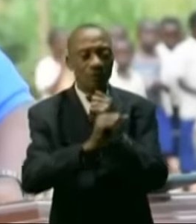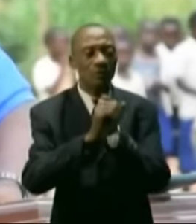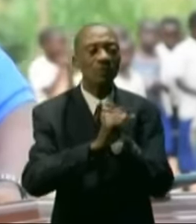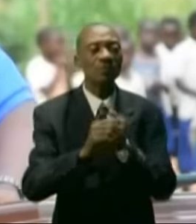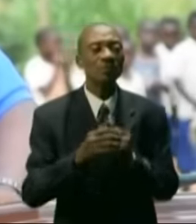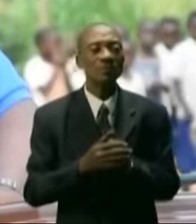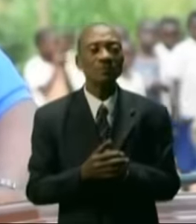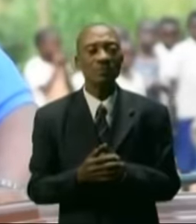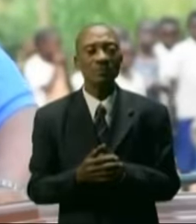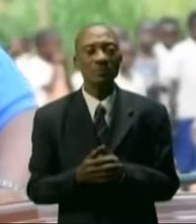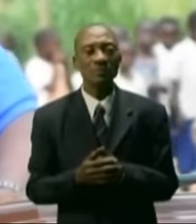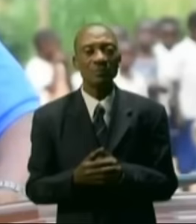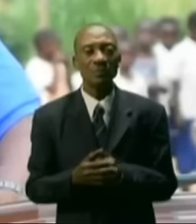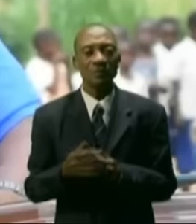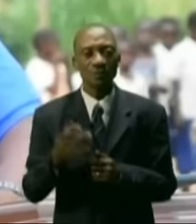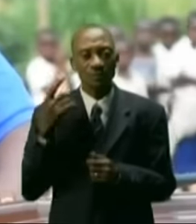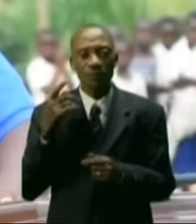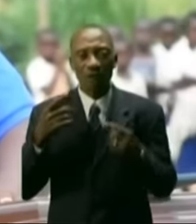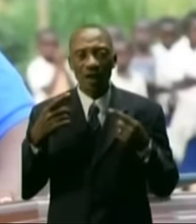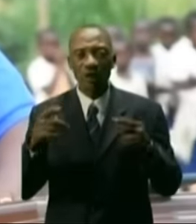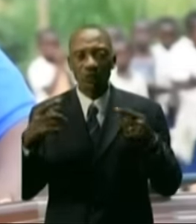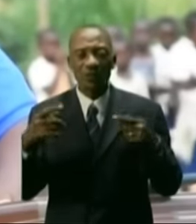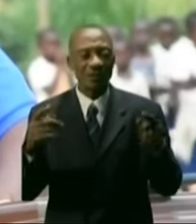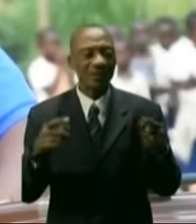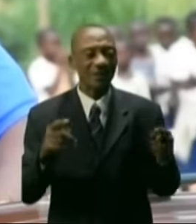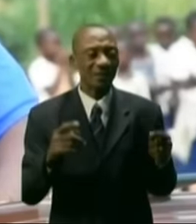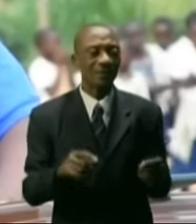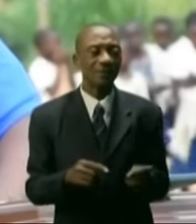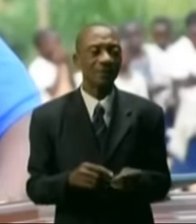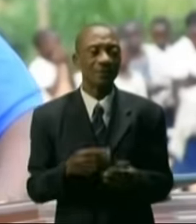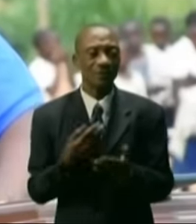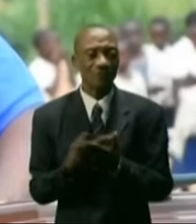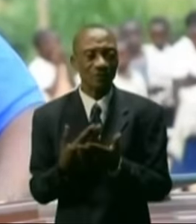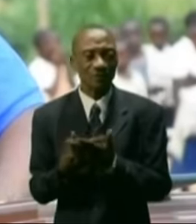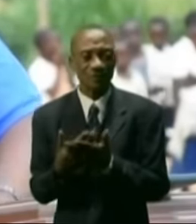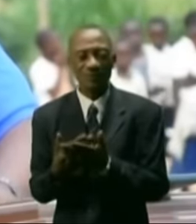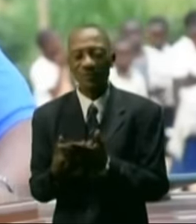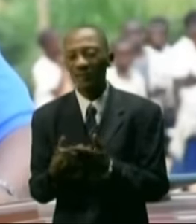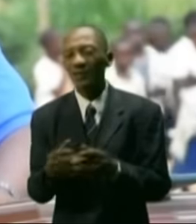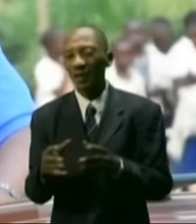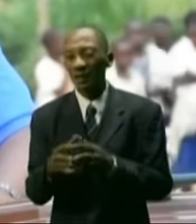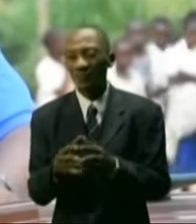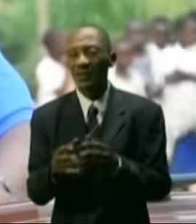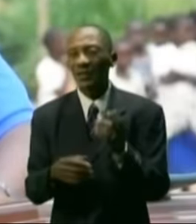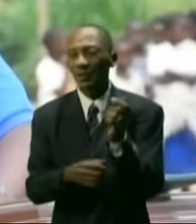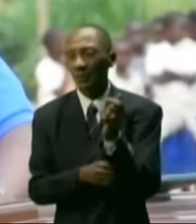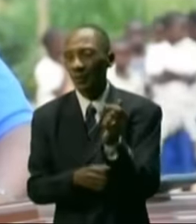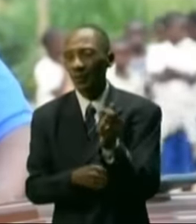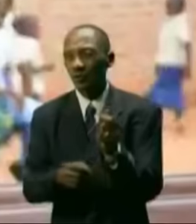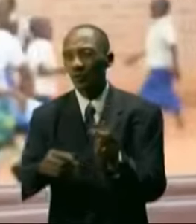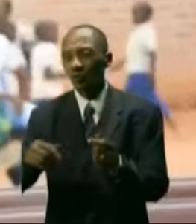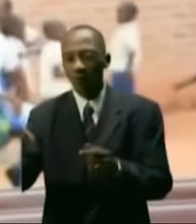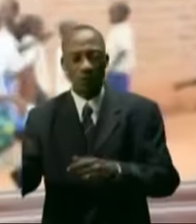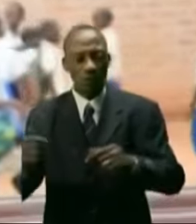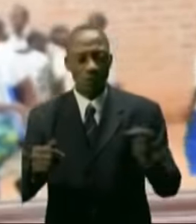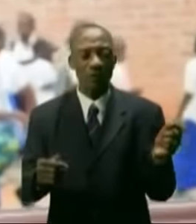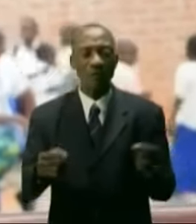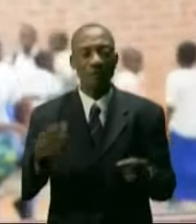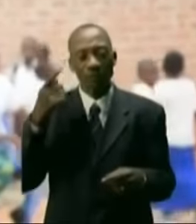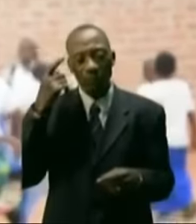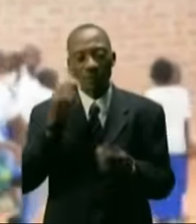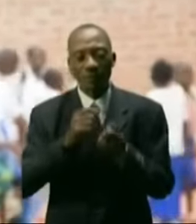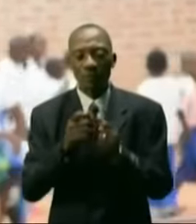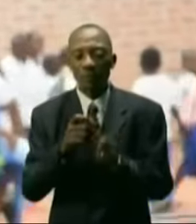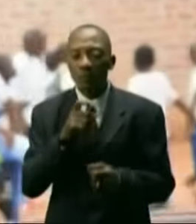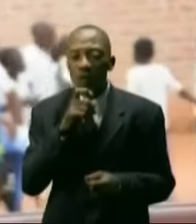d'initiatives pour répondre aux défis urgents, qu'il s'agisse de la pollution maritime, du réchauffement climatique. Le directeur pays